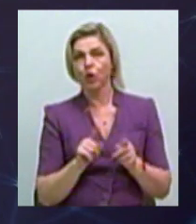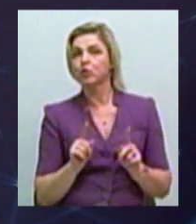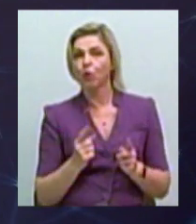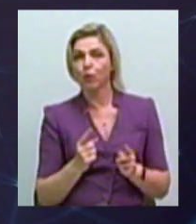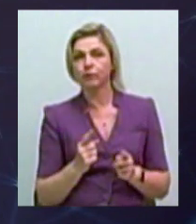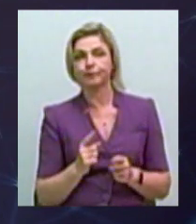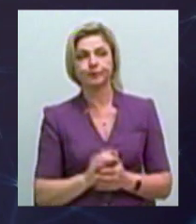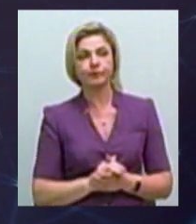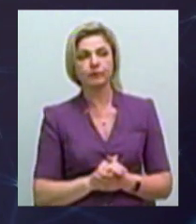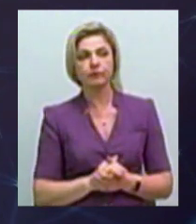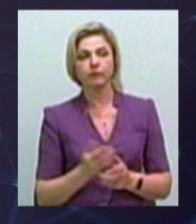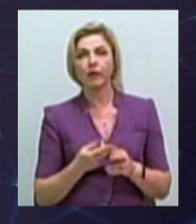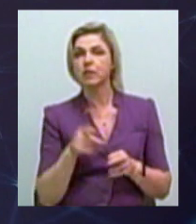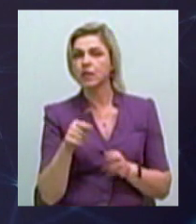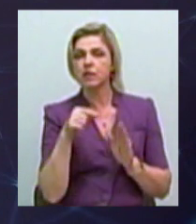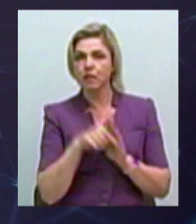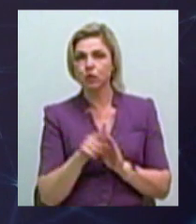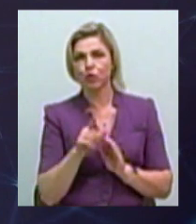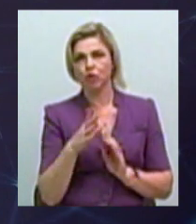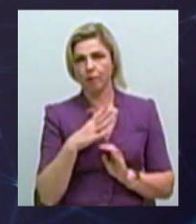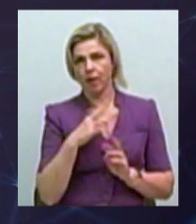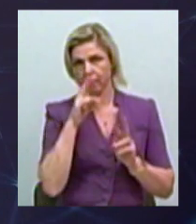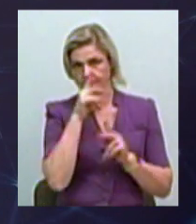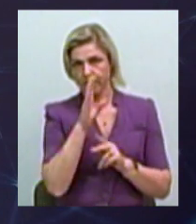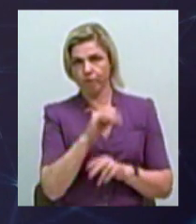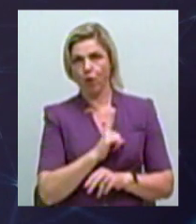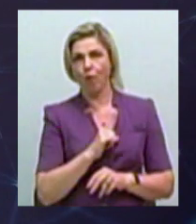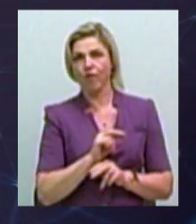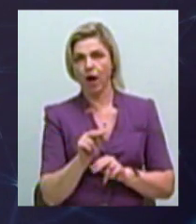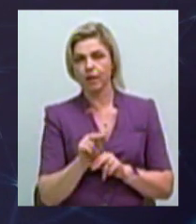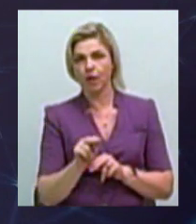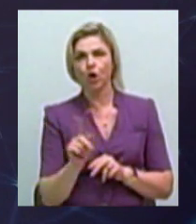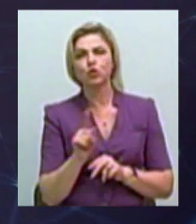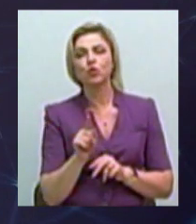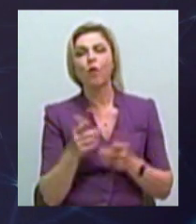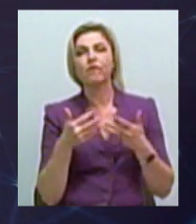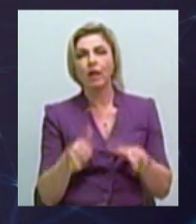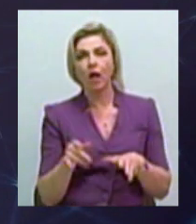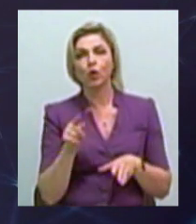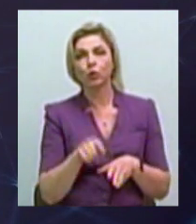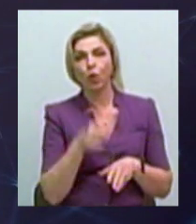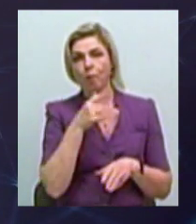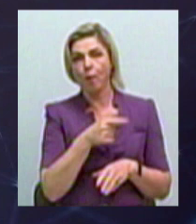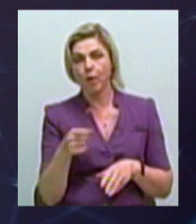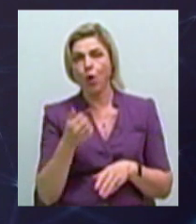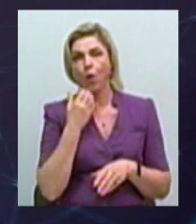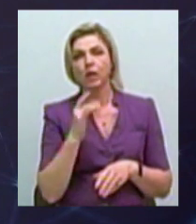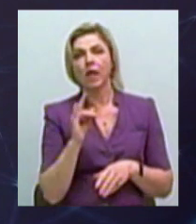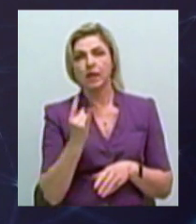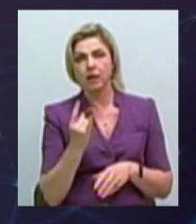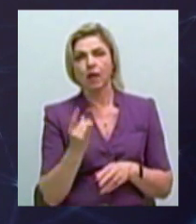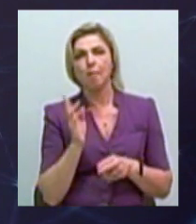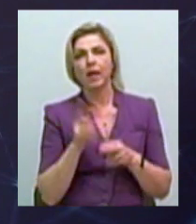що це вже значить, була допущена похибка у вихованні. Це значить, що десь втратили той момент, коли дитину перестав